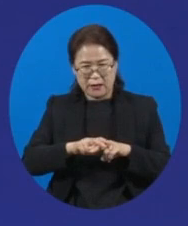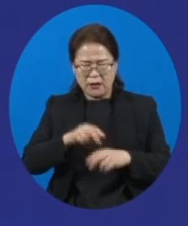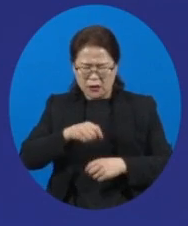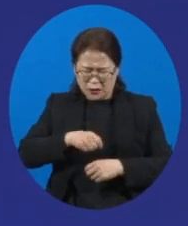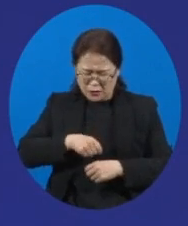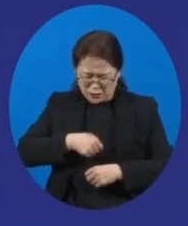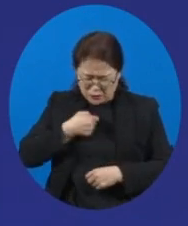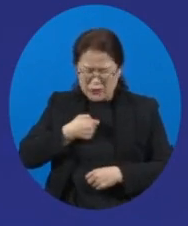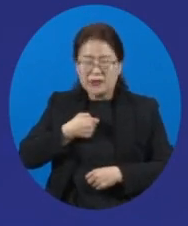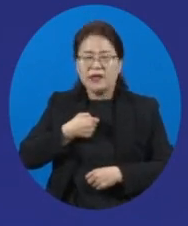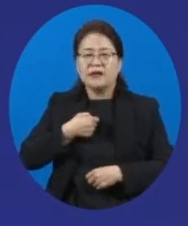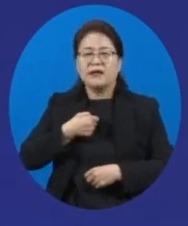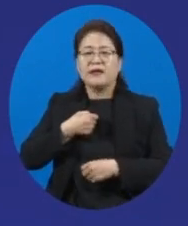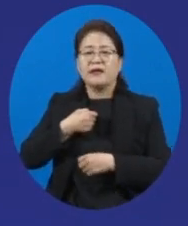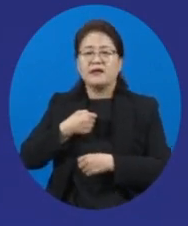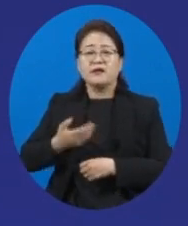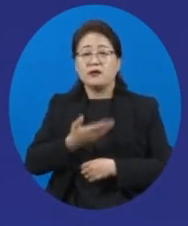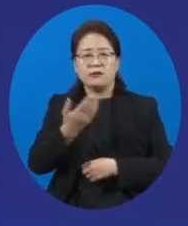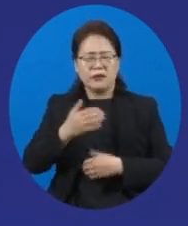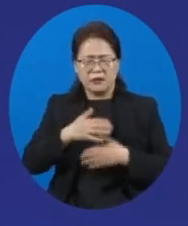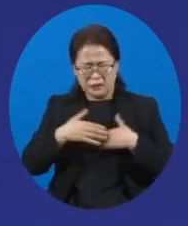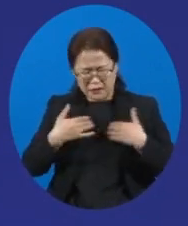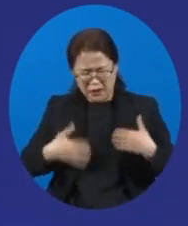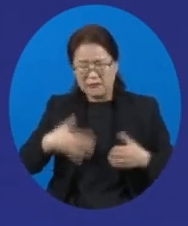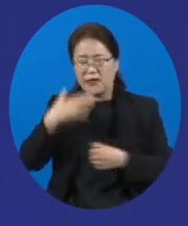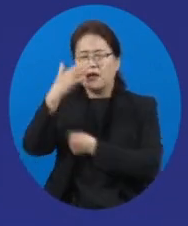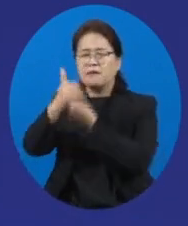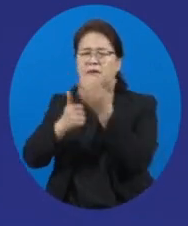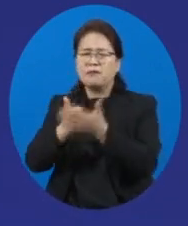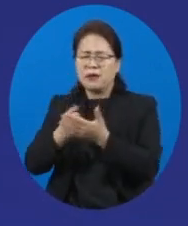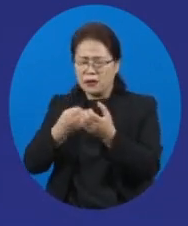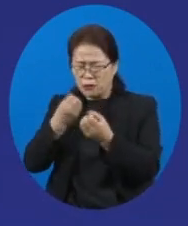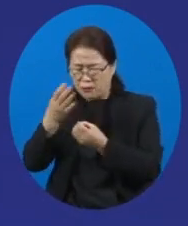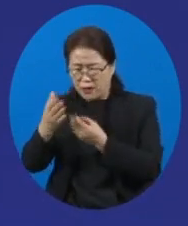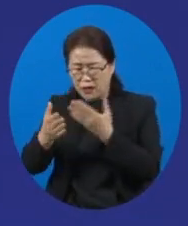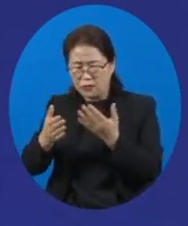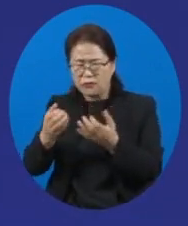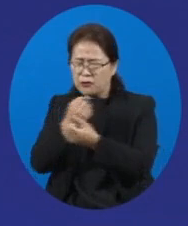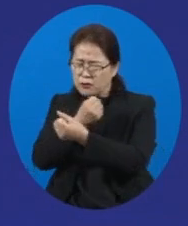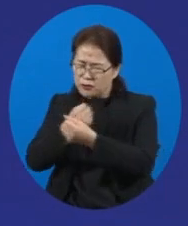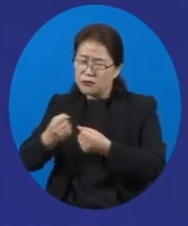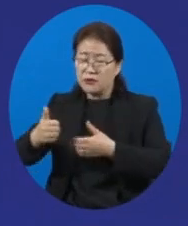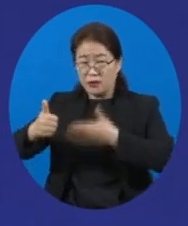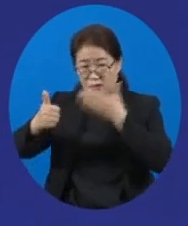솔직하게 여러분의 연약함을 고백하고 용서를 구한다면